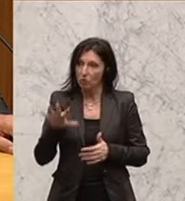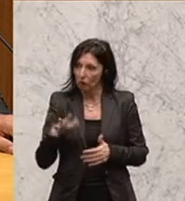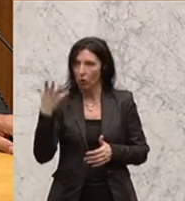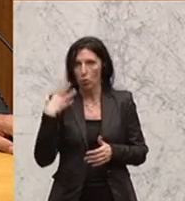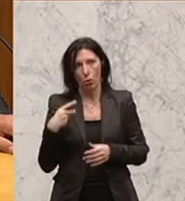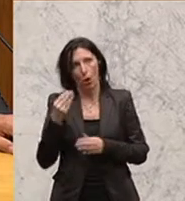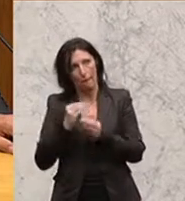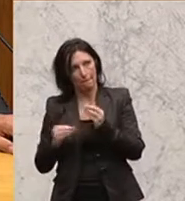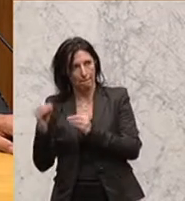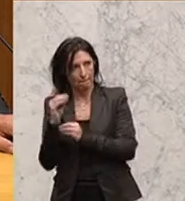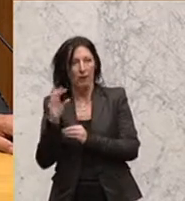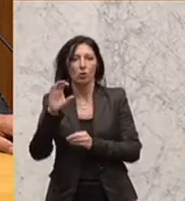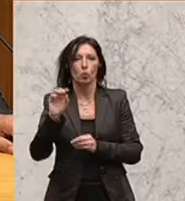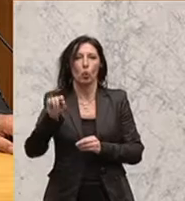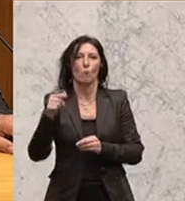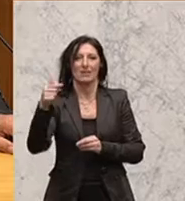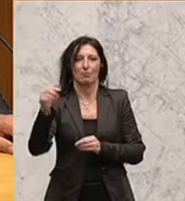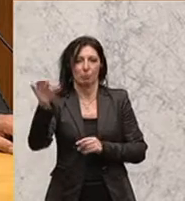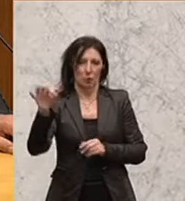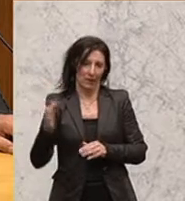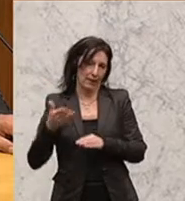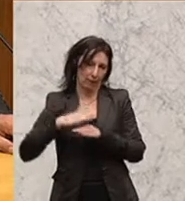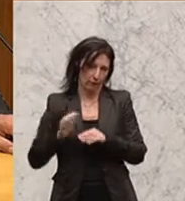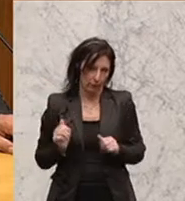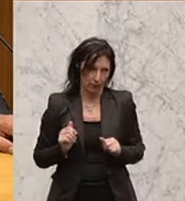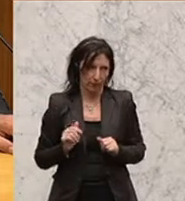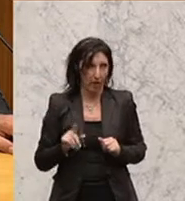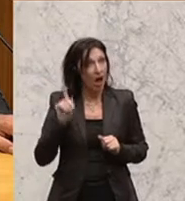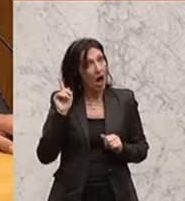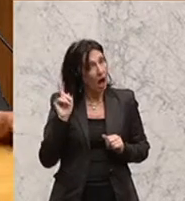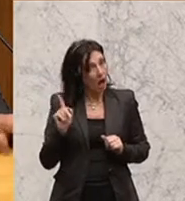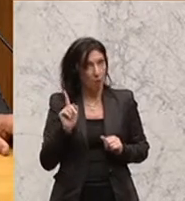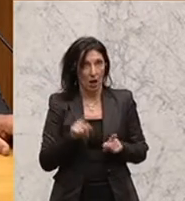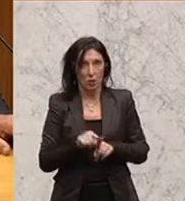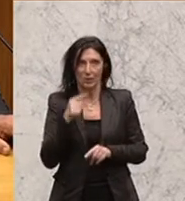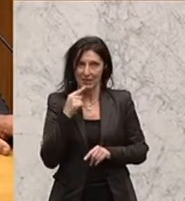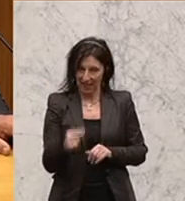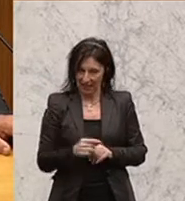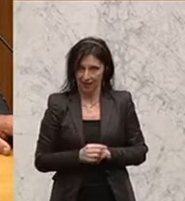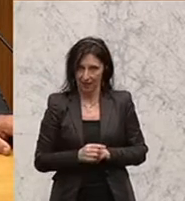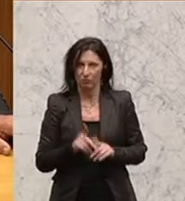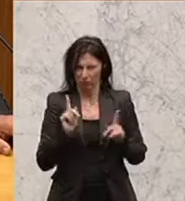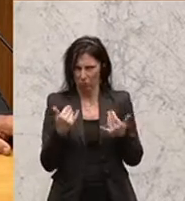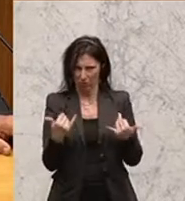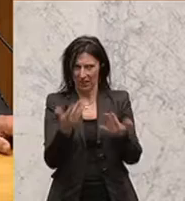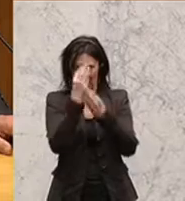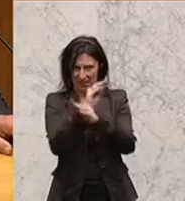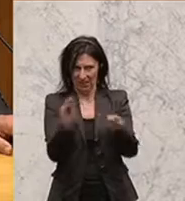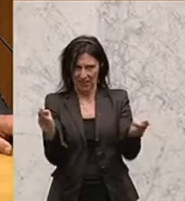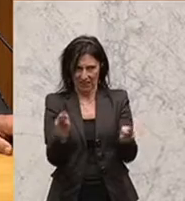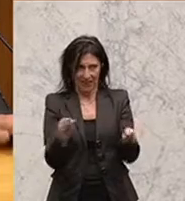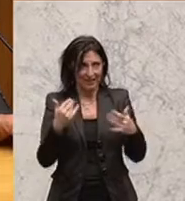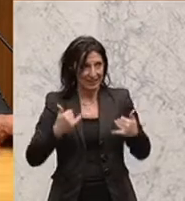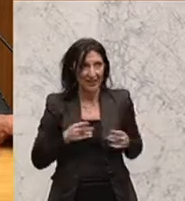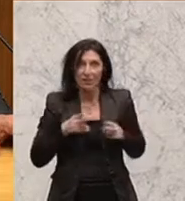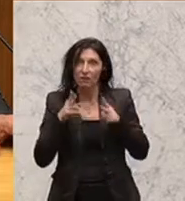weitere Verbesserung um 0,2 Prozentpunkte. Er betont aber auch, und das sollte man hier auch erwähnen, dass der